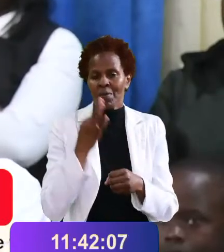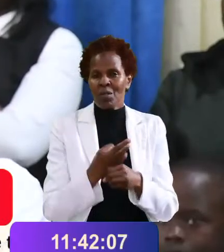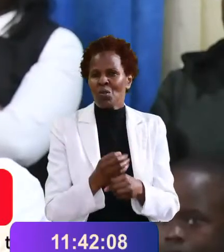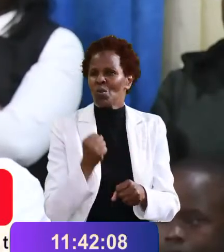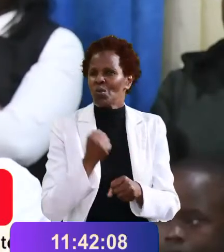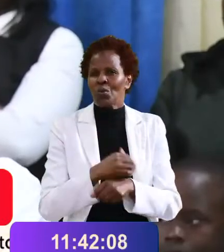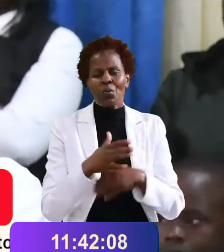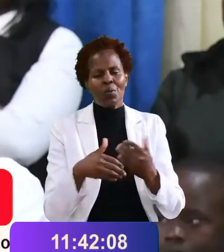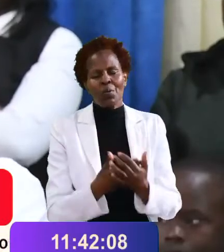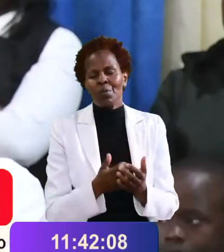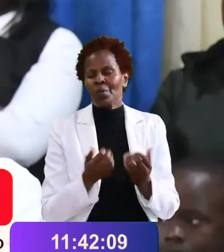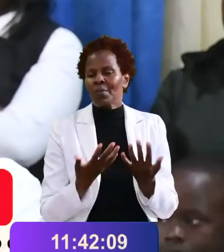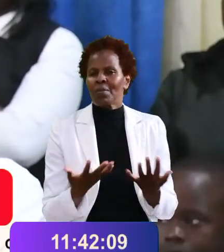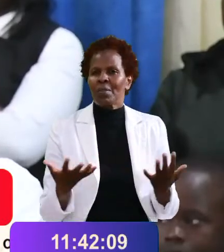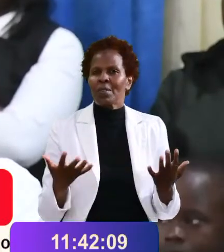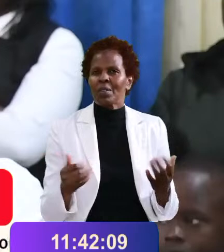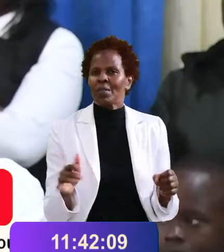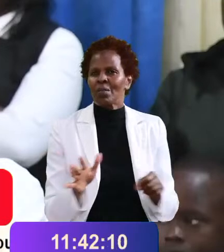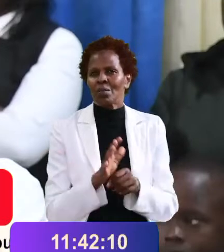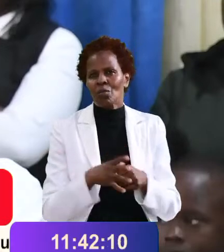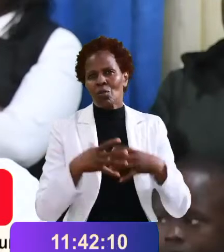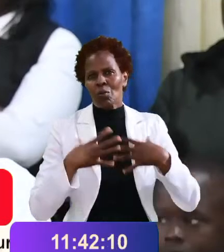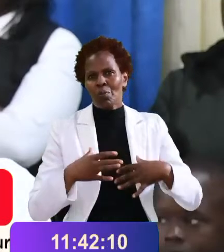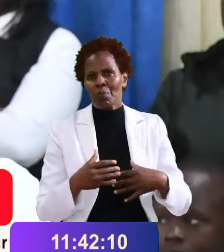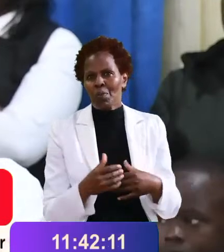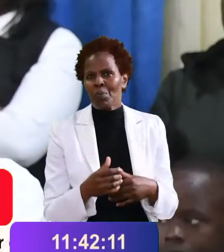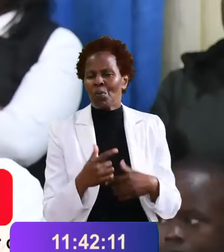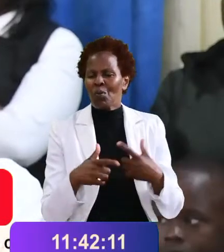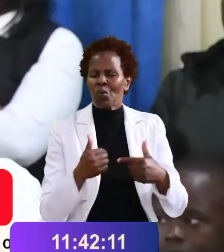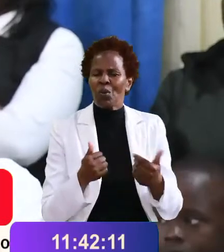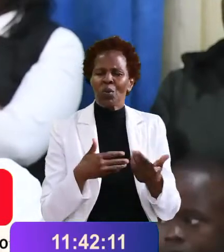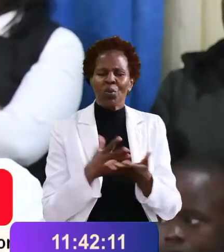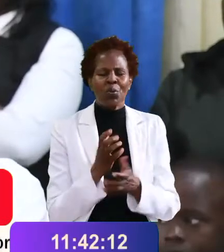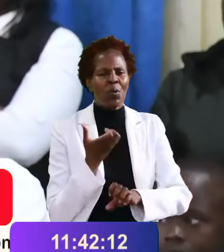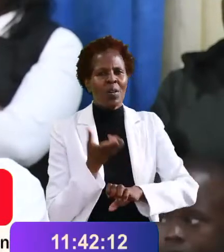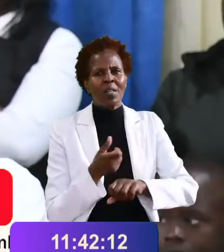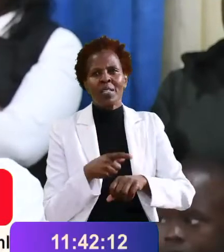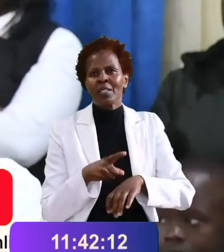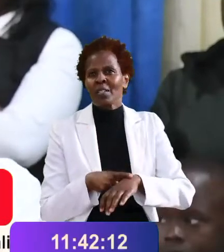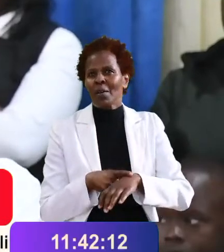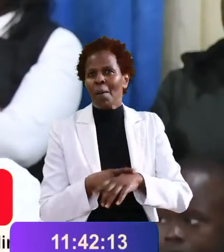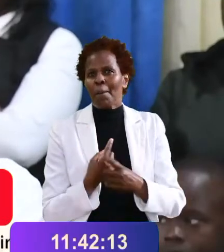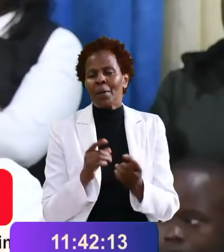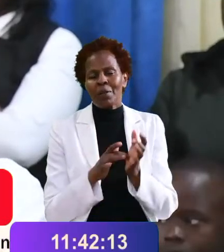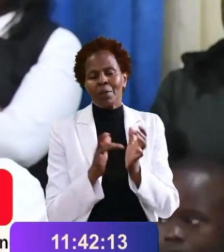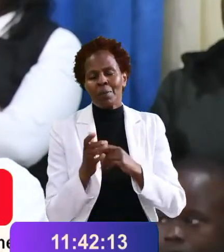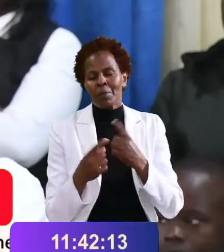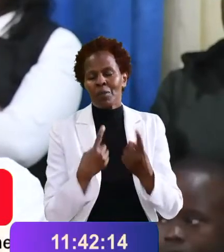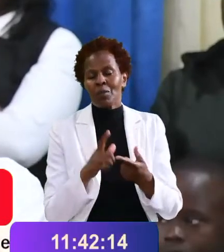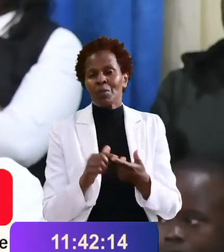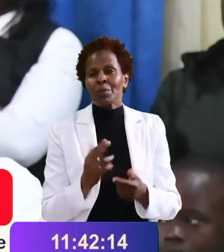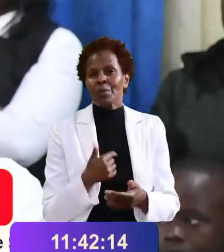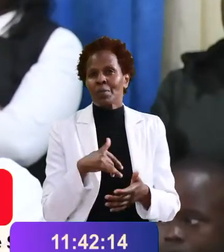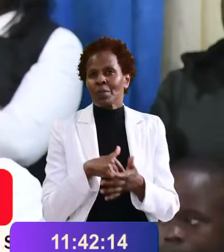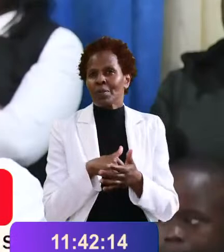mambo yote. Watu wengi wanapitia mambo magumu, lakini Biblia inatuambia kwamba